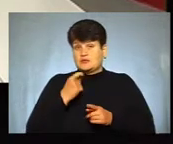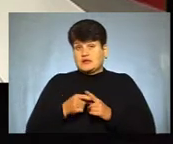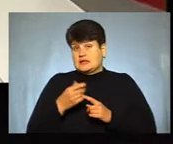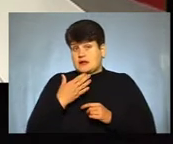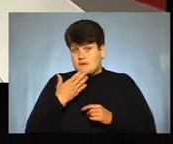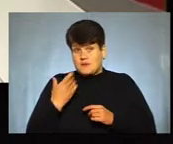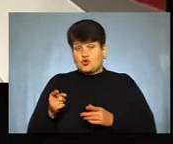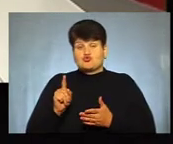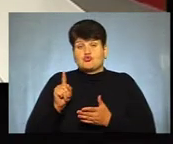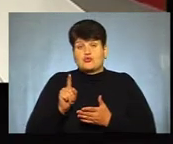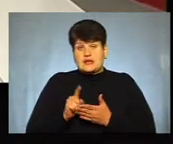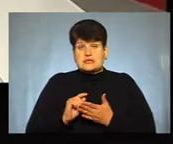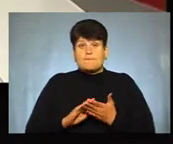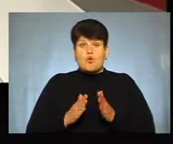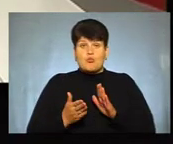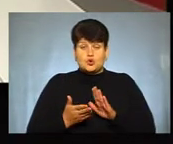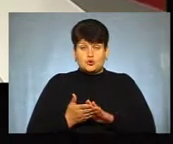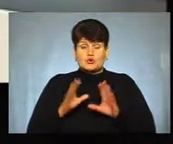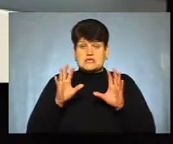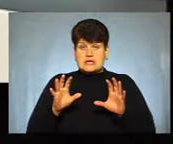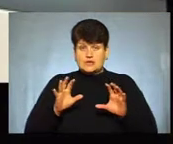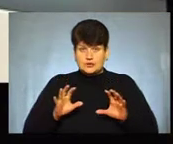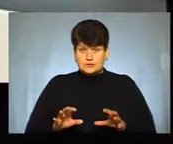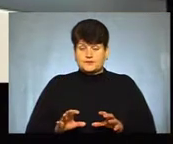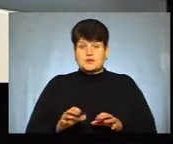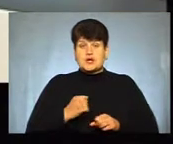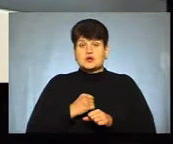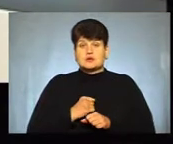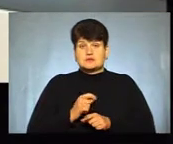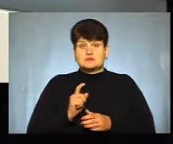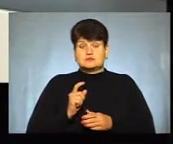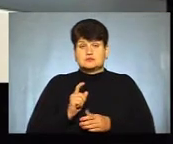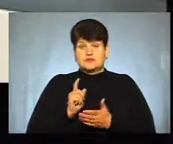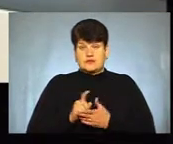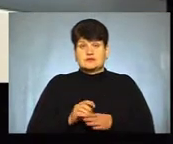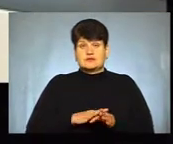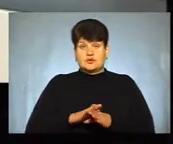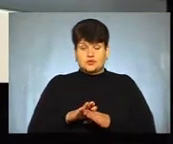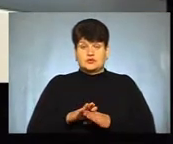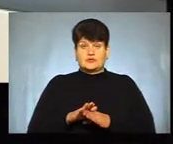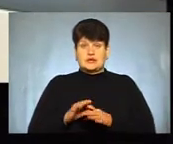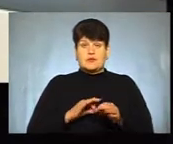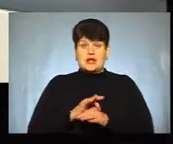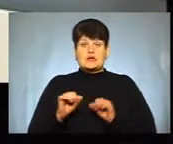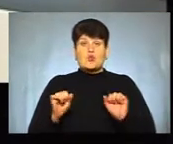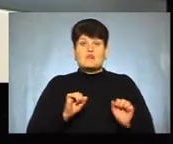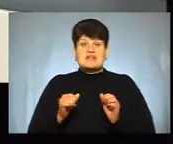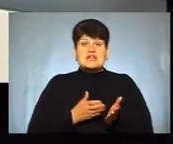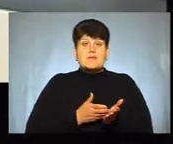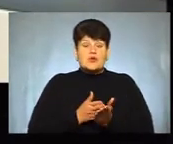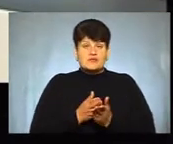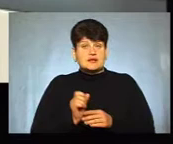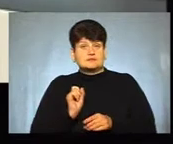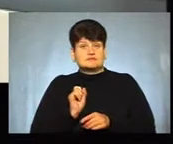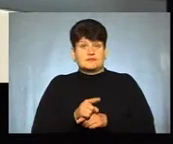що зобов'язані по положенню, по законодавству, зобов'язані реалізувати цей проект саме управління профільні, на які покладено